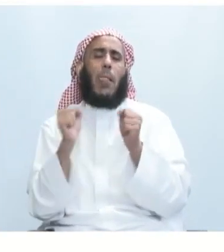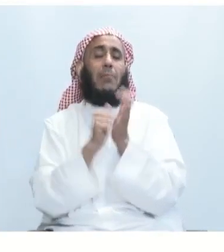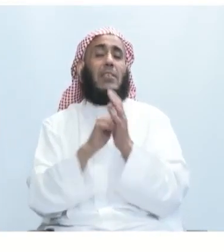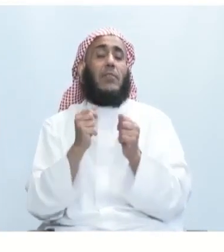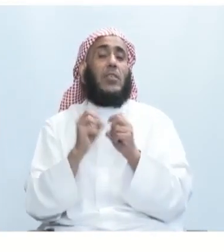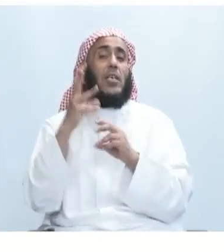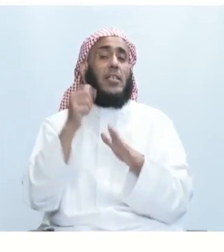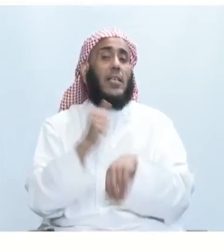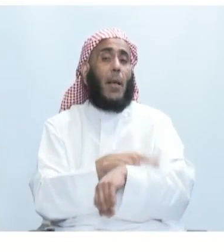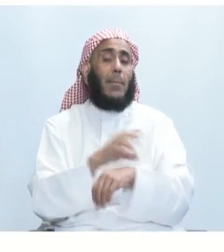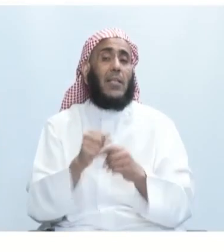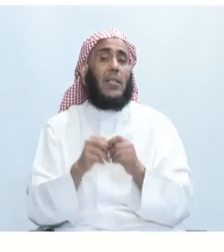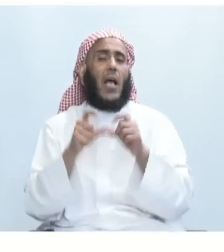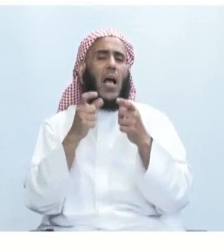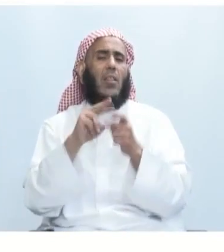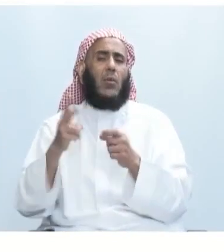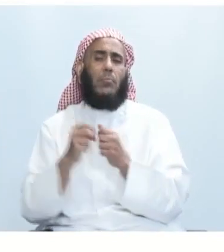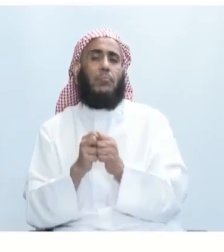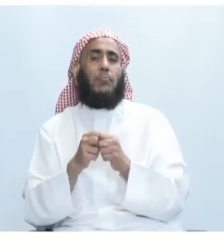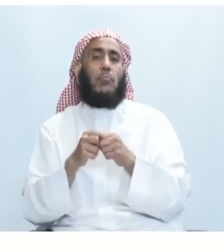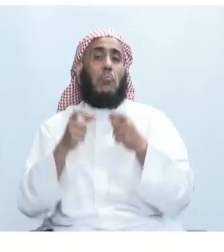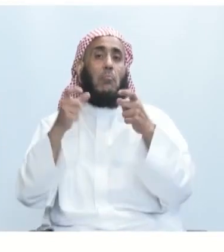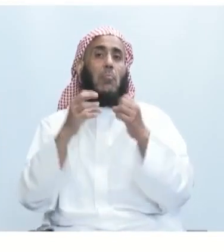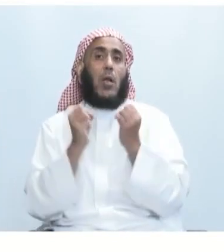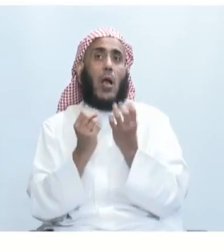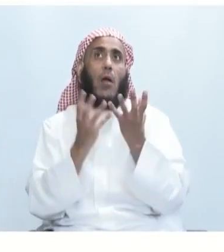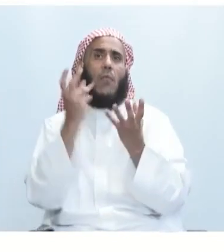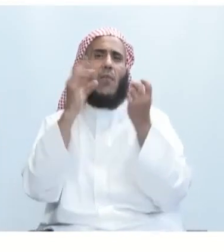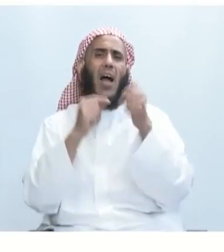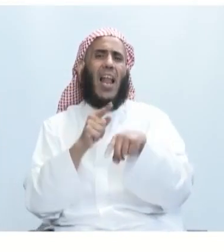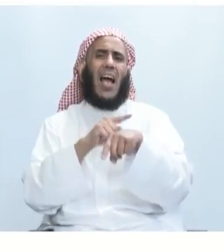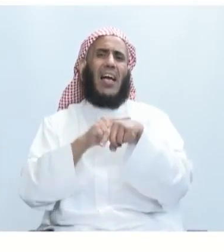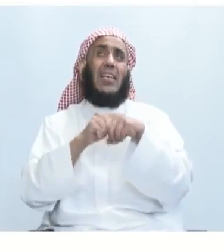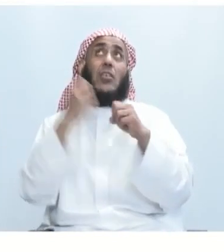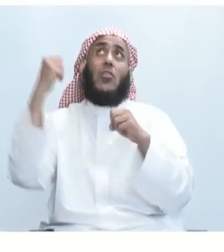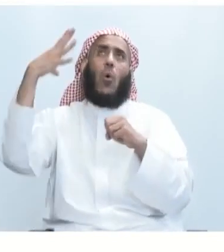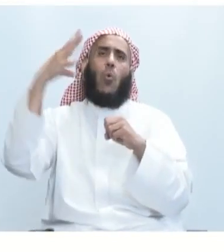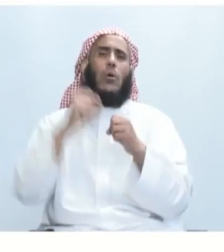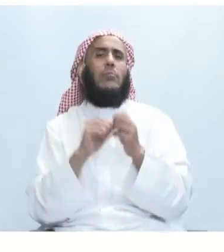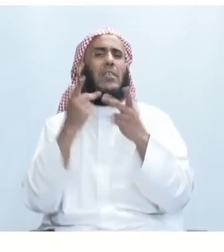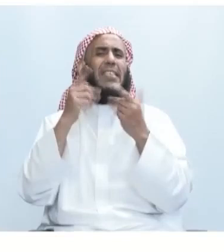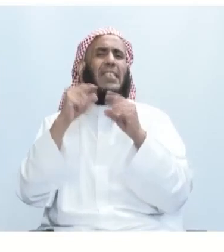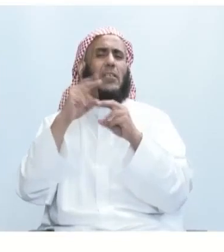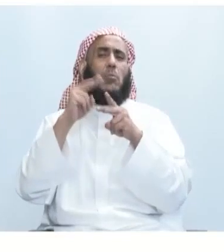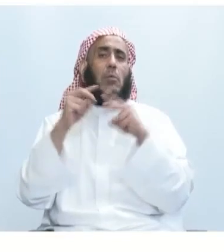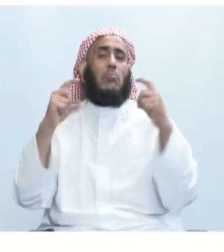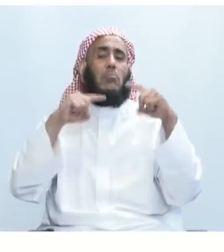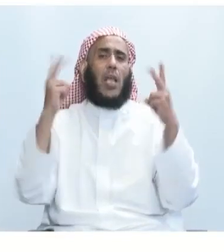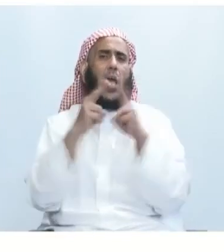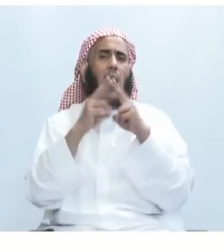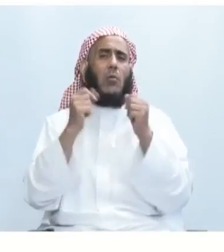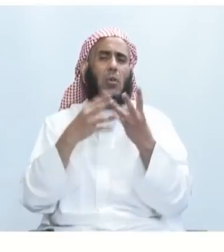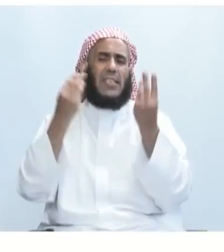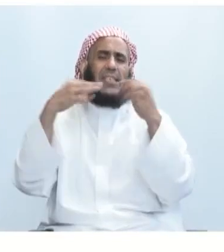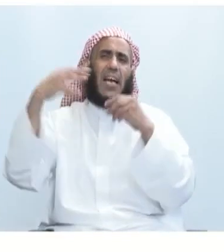الجهاز يعتمد هذا النوع من كاشف الدخان على حساس الضوء واذا ما تم تصميم دائره الكترونيه بحيث اذا